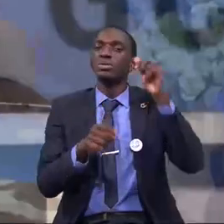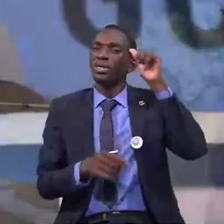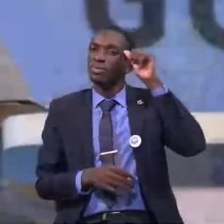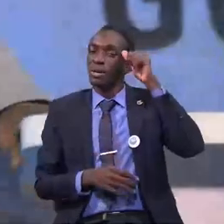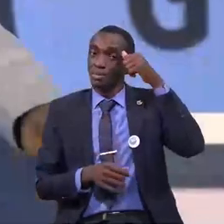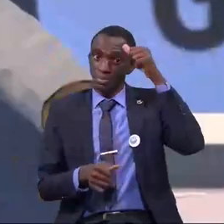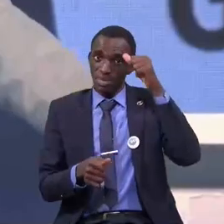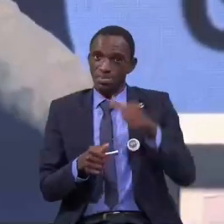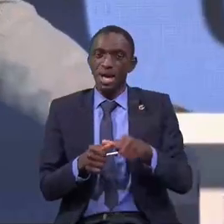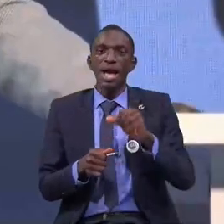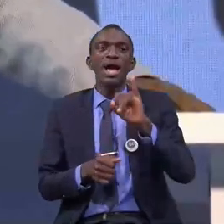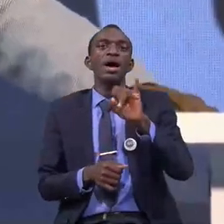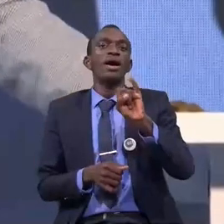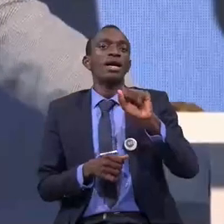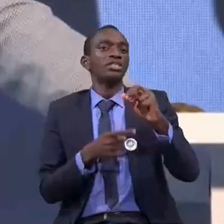Rappelez-vous Esaïe.